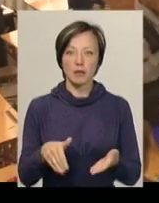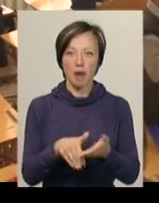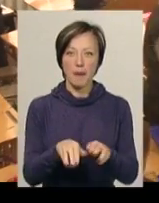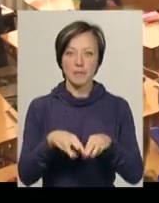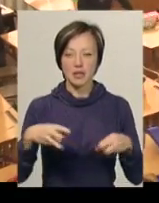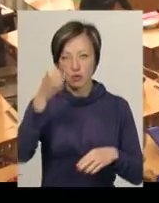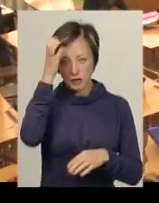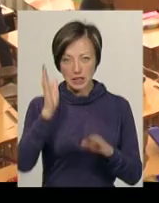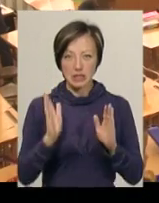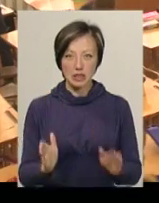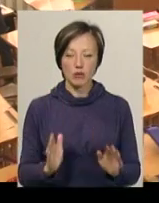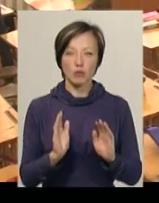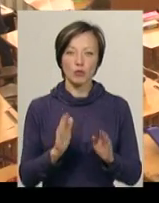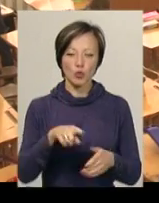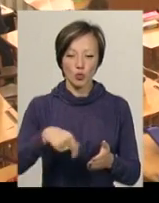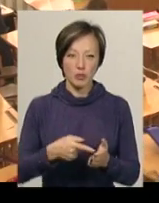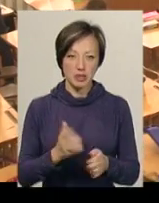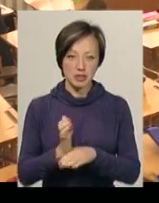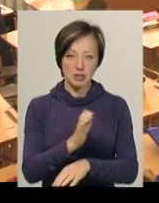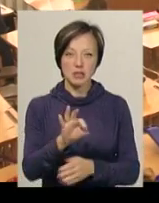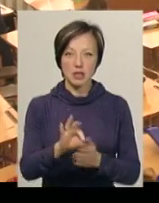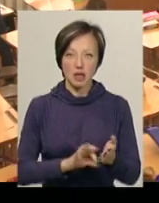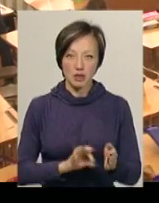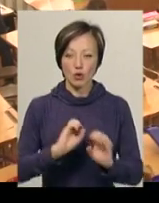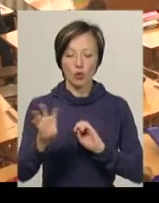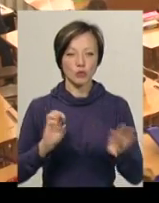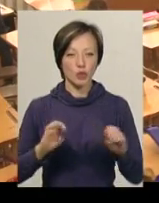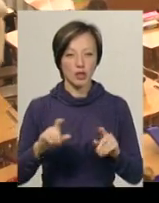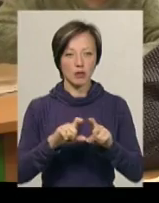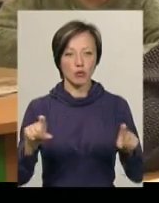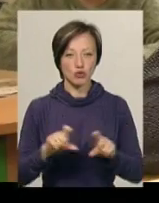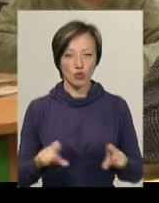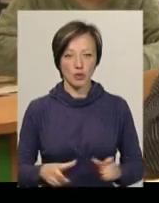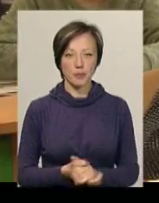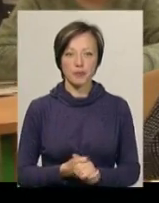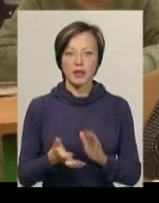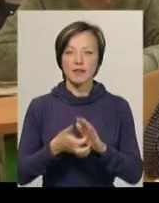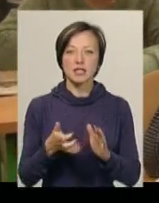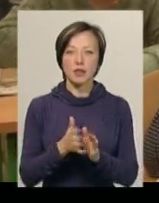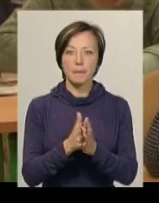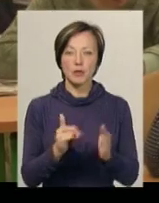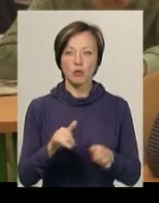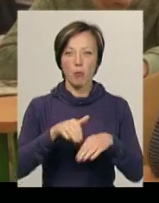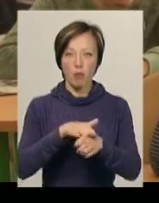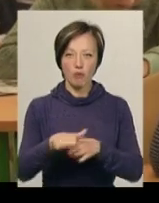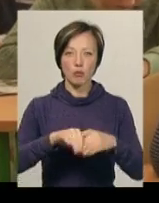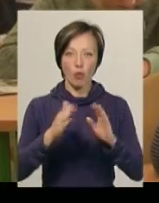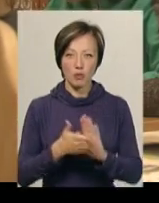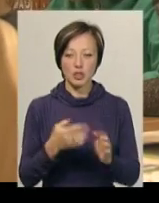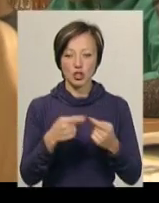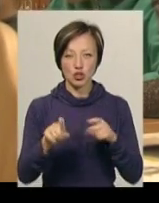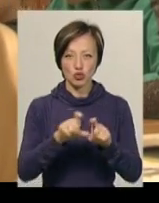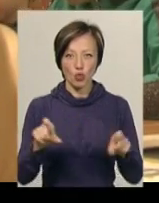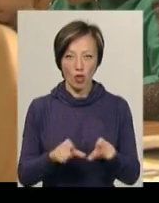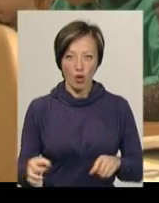Міністерства освіти. Як тільки вони будуть у місті, вони зразу будуть розподілені по школах. Не вистачає підручників у повному обсязі і в інших